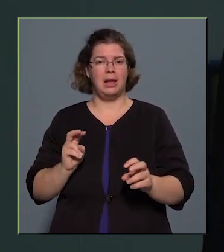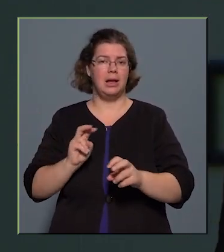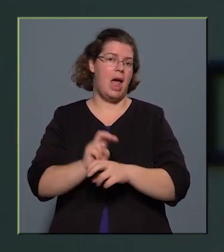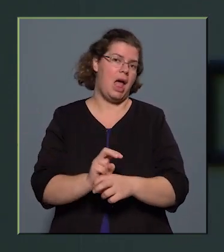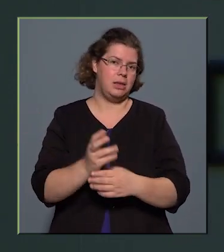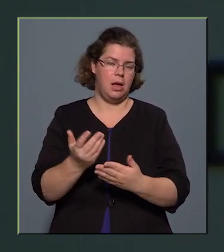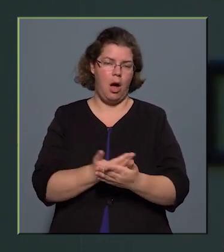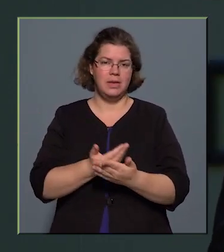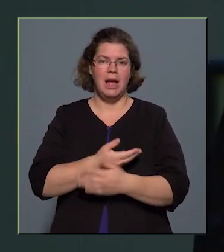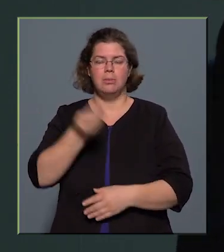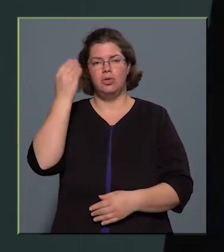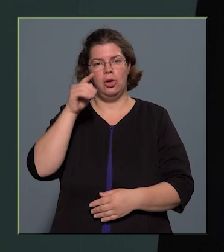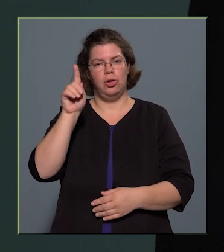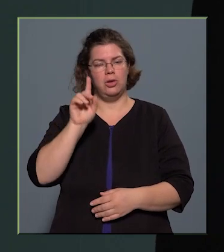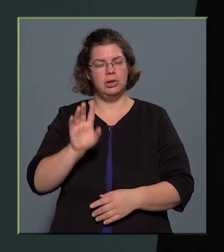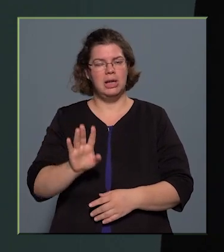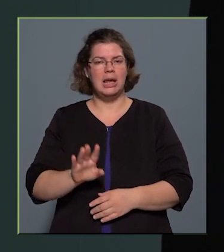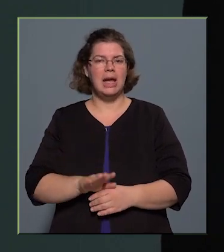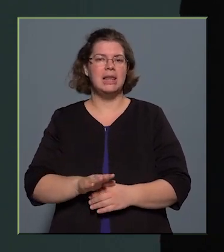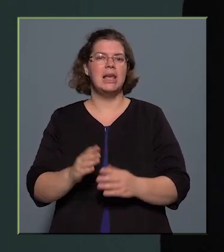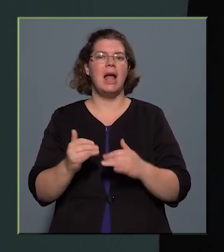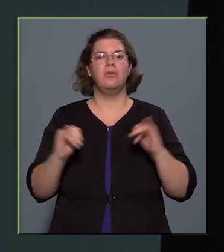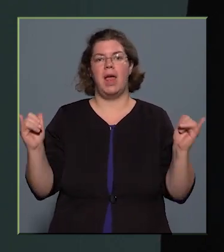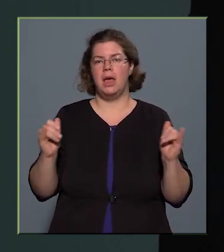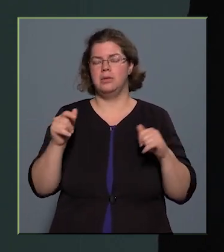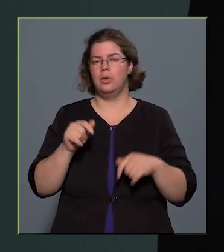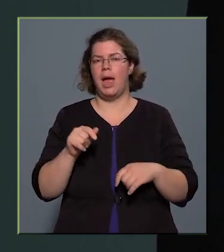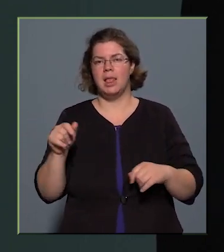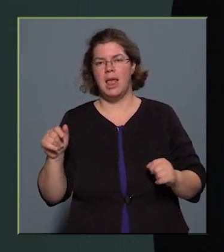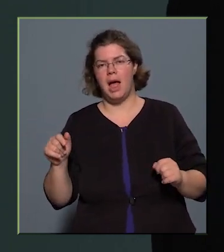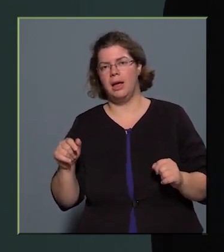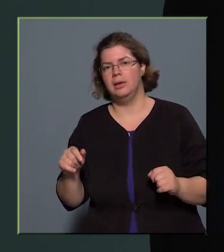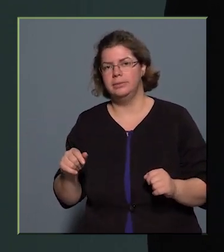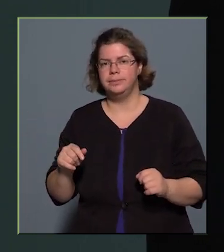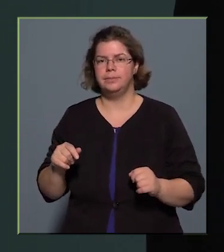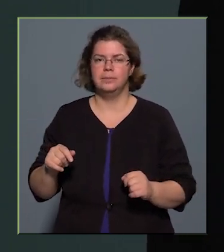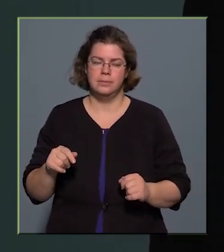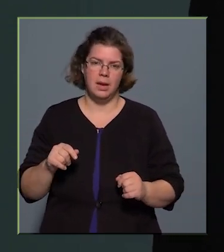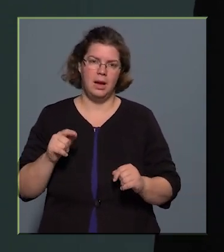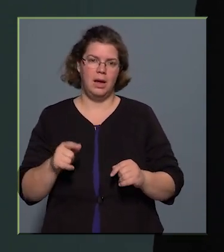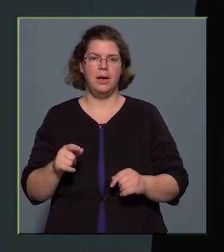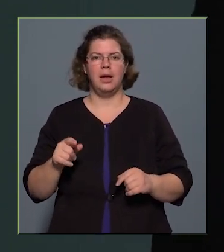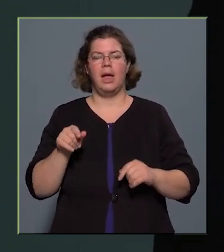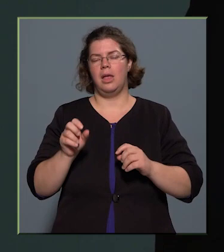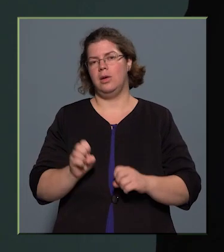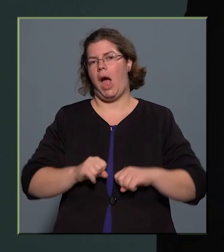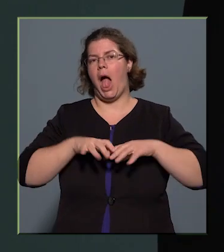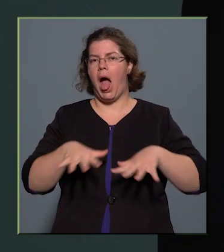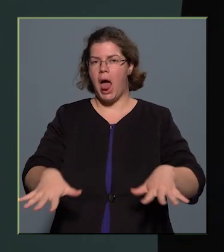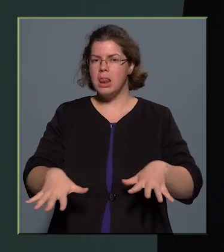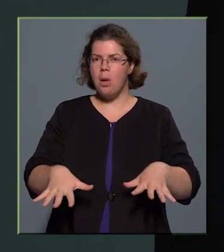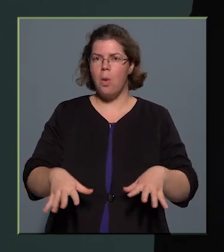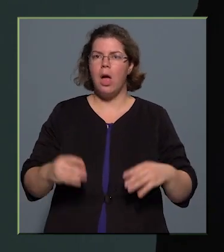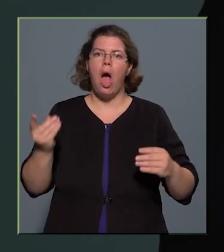termékeinkhez használt mesterséges intelligenciát fejlesztjük. Ugye ezek azok a neurális hálók, amiket